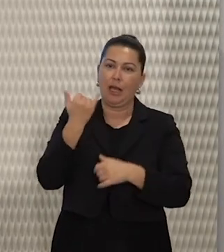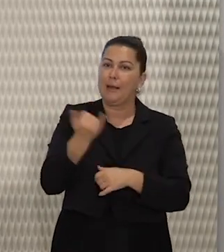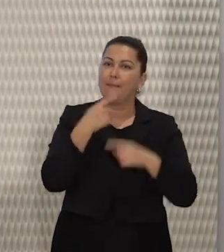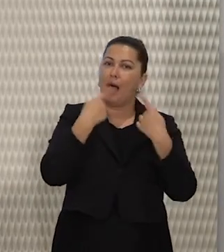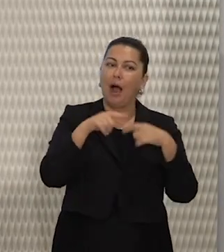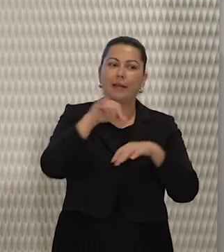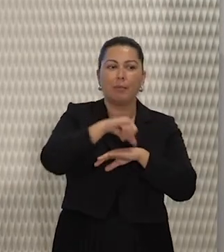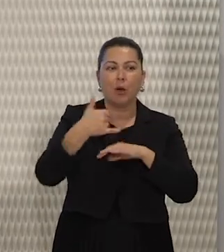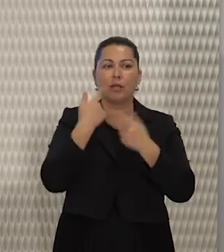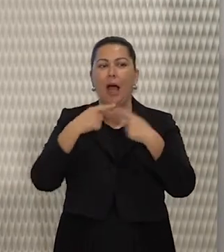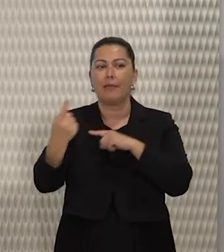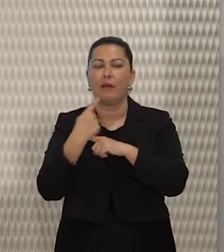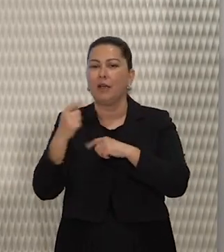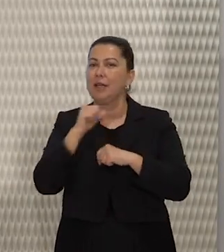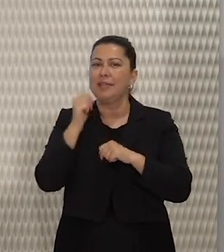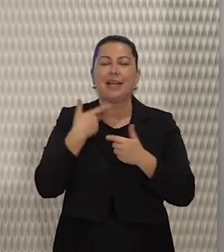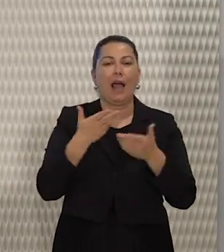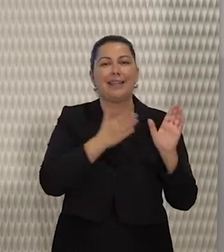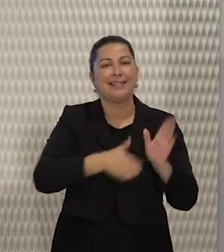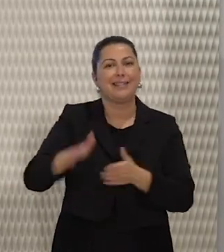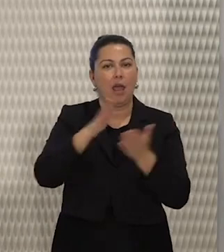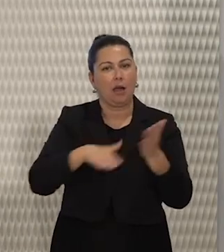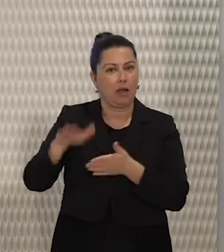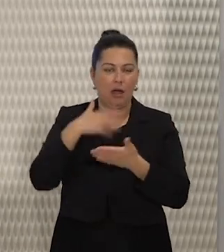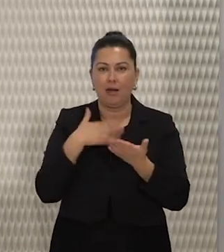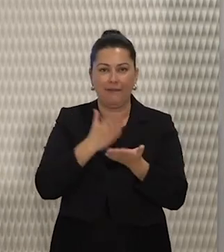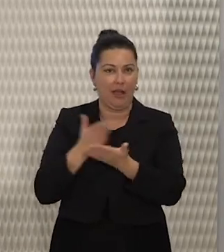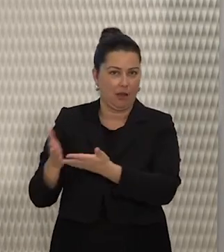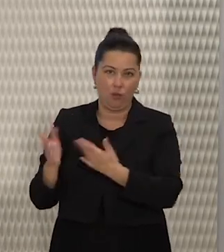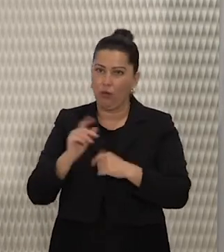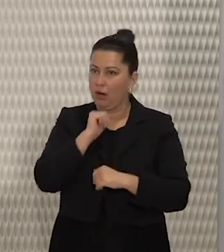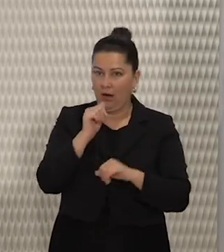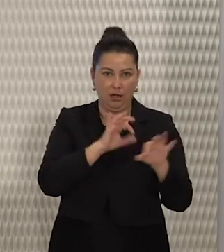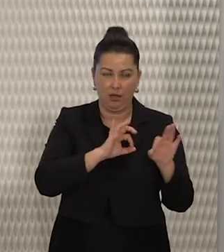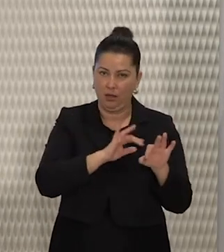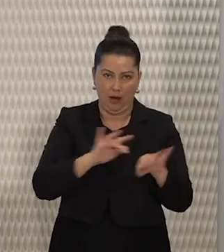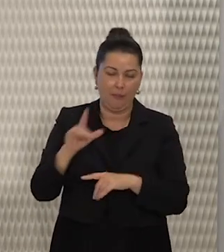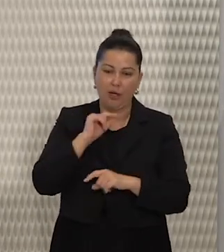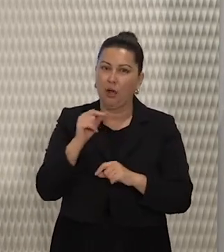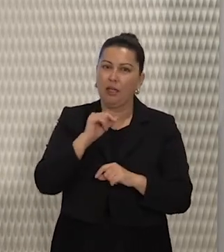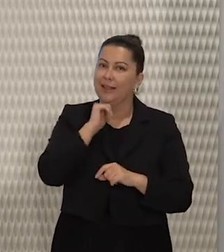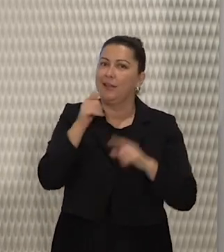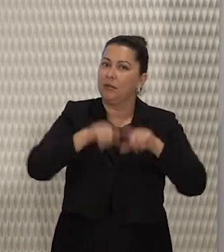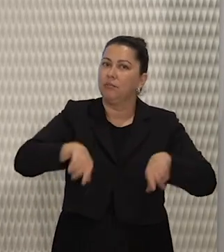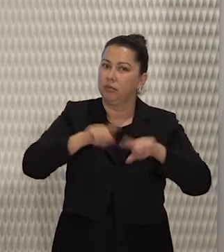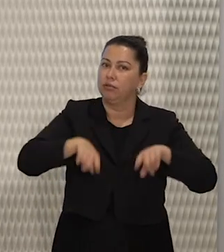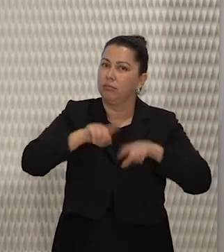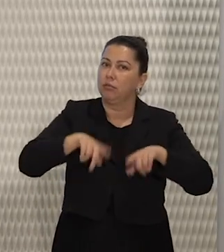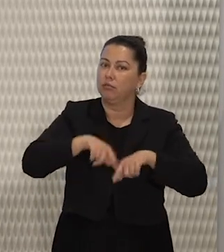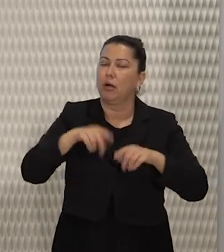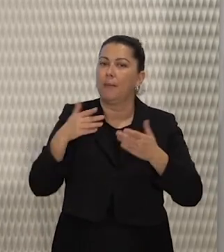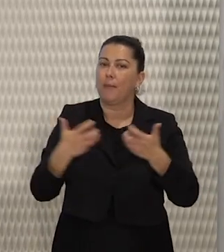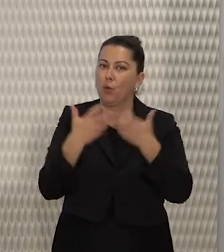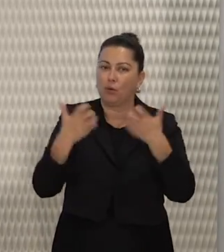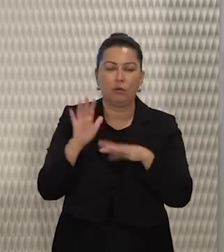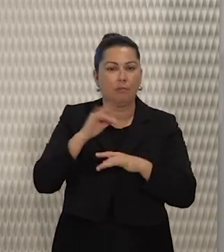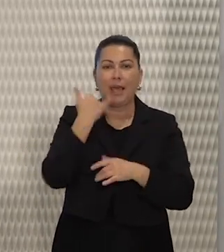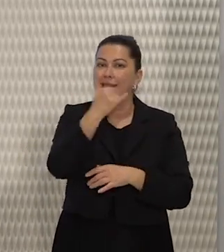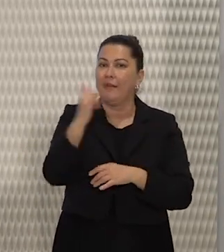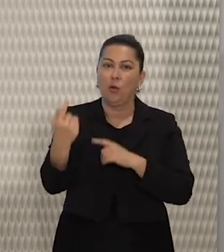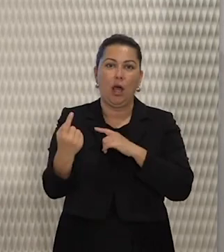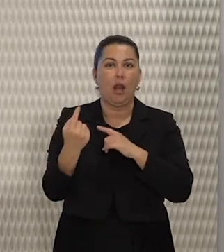andere Aufträge. Wir haben keine Serienfertigung im Haus, also keine sich ständig wiederholenden Tätigkeiten, sondern immer wieder